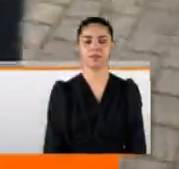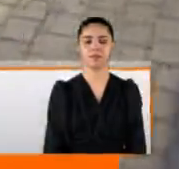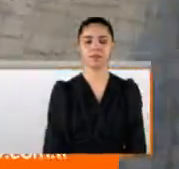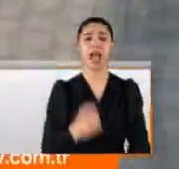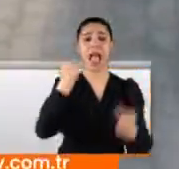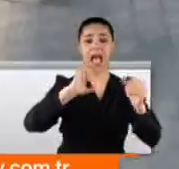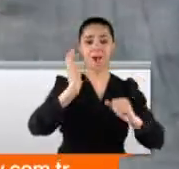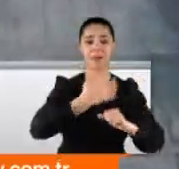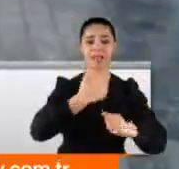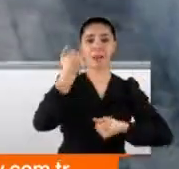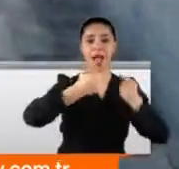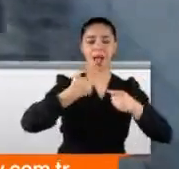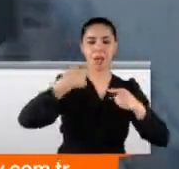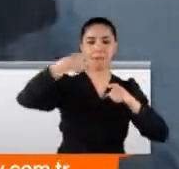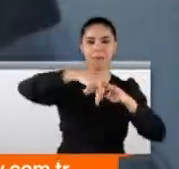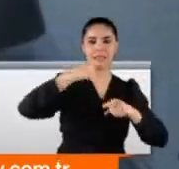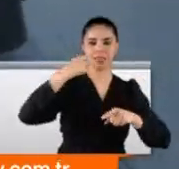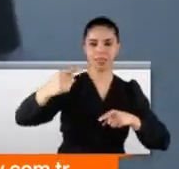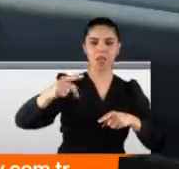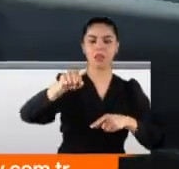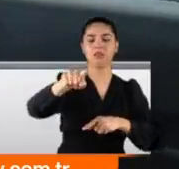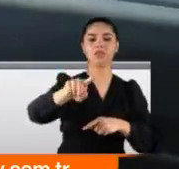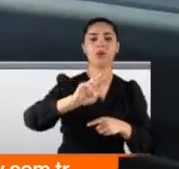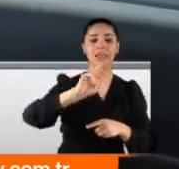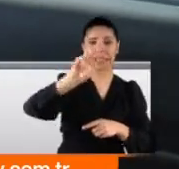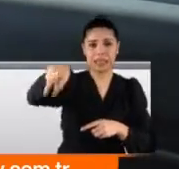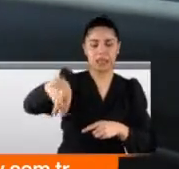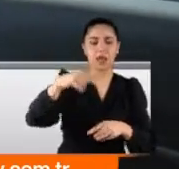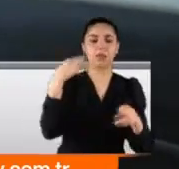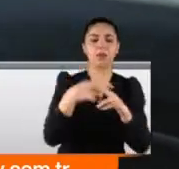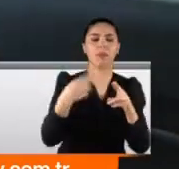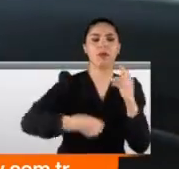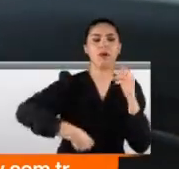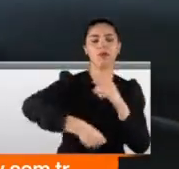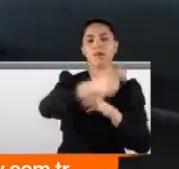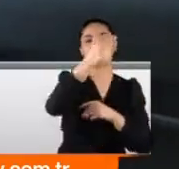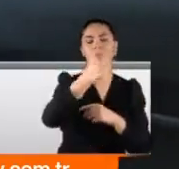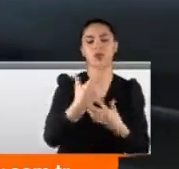Araç sahibine direksiyona geç dedi, iner inmez gaza bastı.